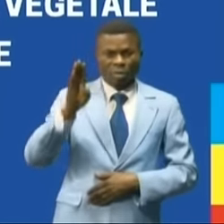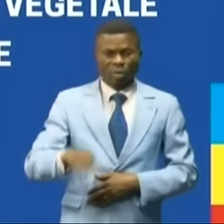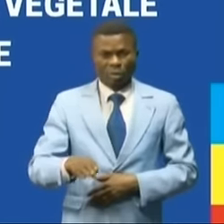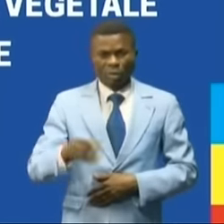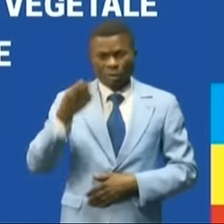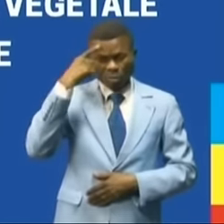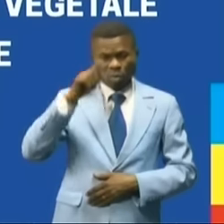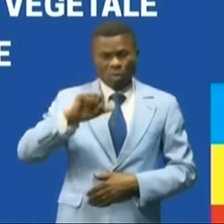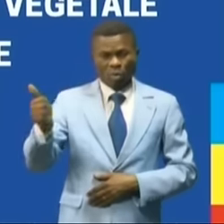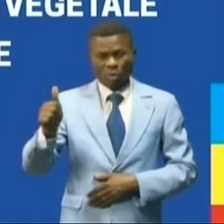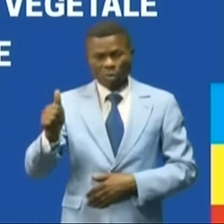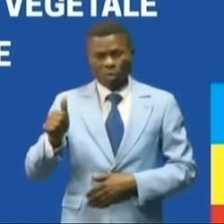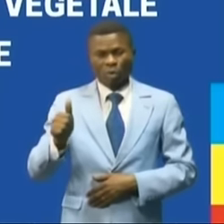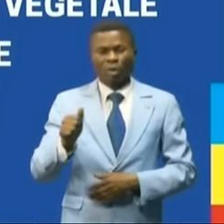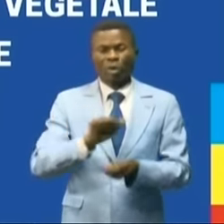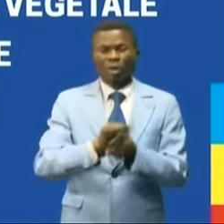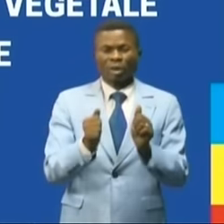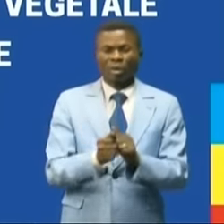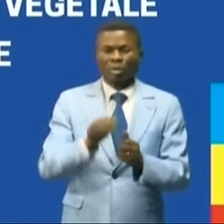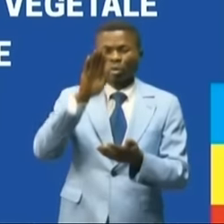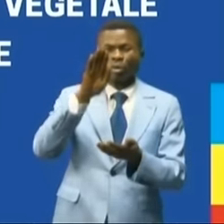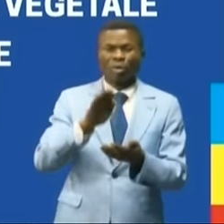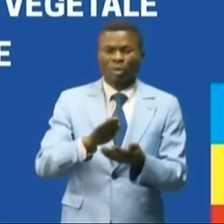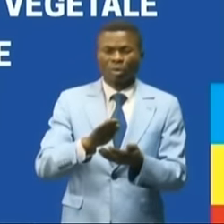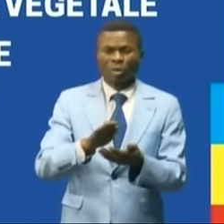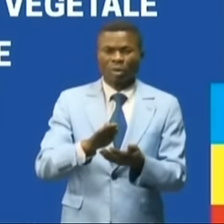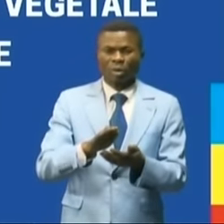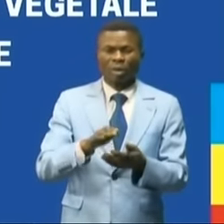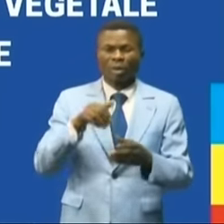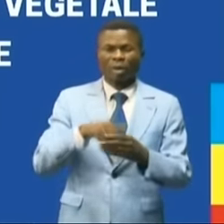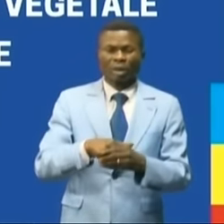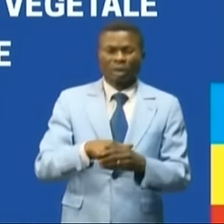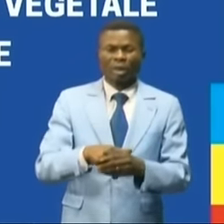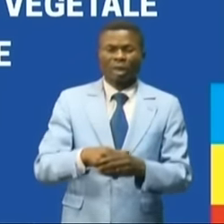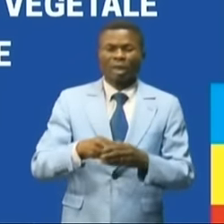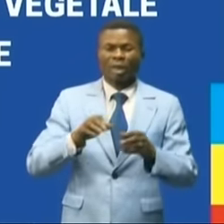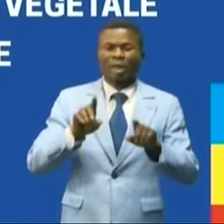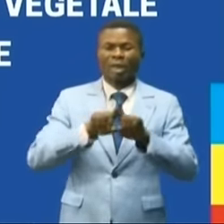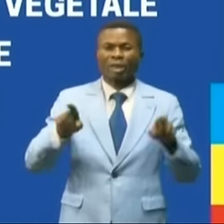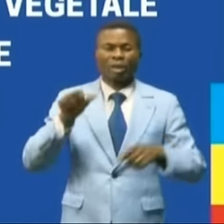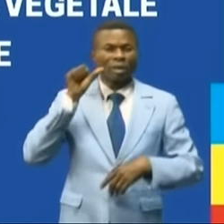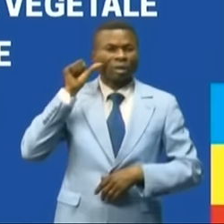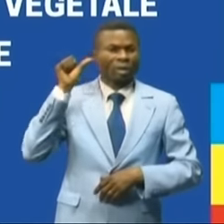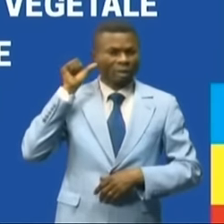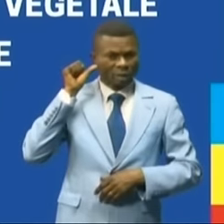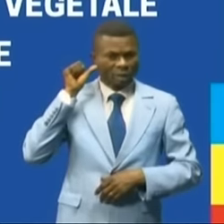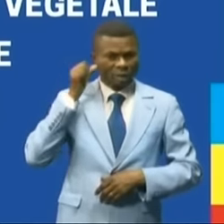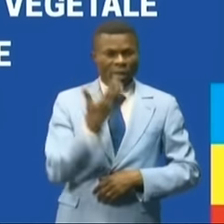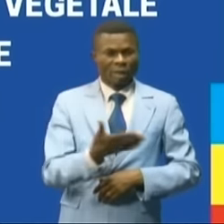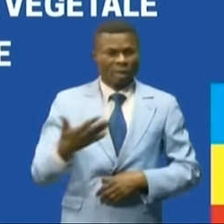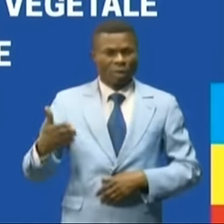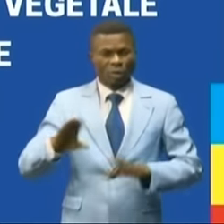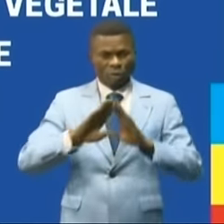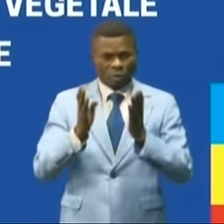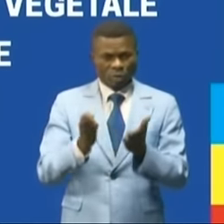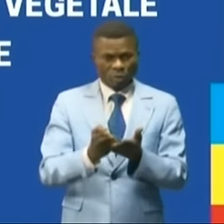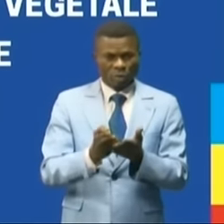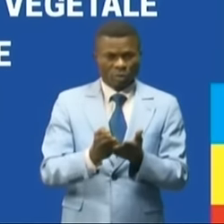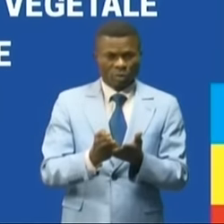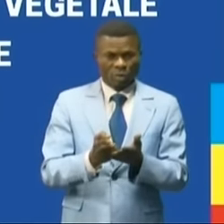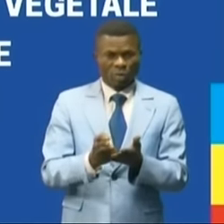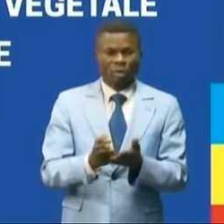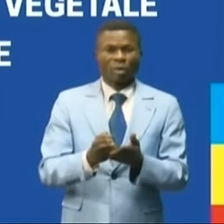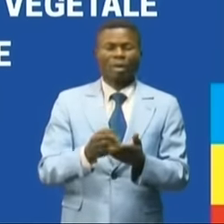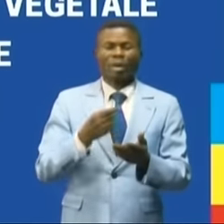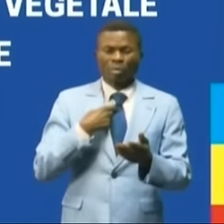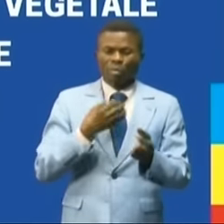les autres prélèvements qui ne sont pas prévus dans la structure régulière des prix des biens ou dans le bulletin de liquidation, je